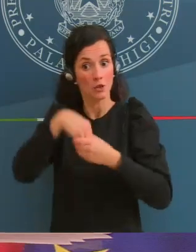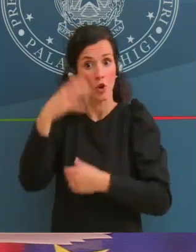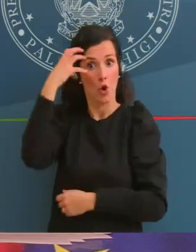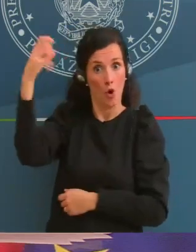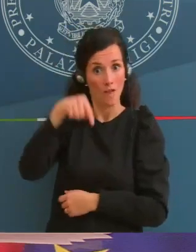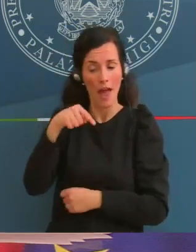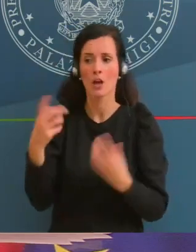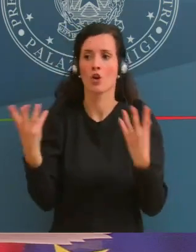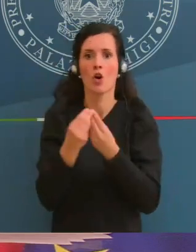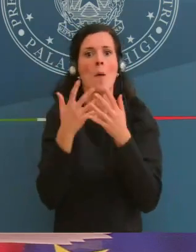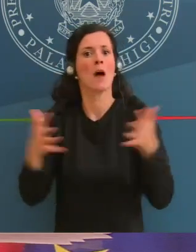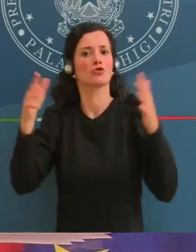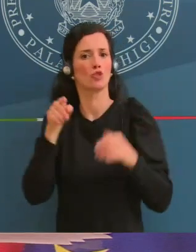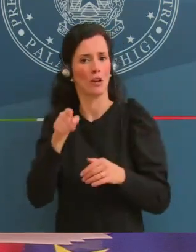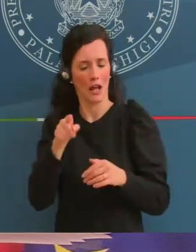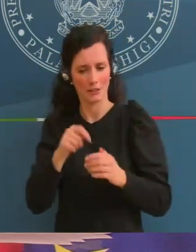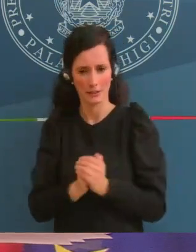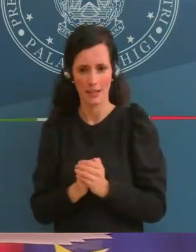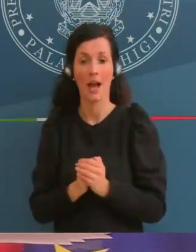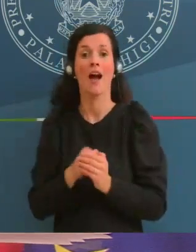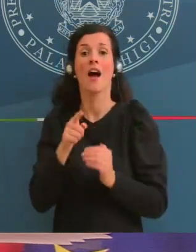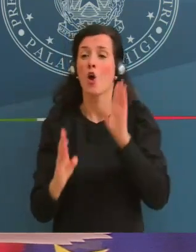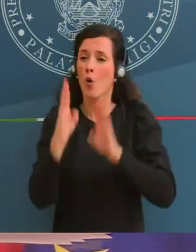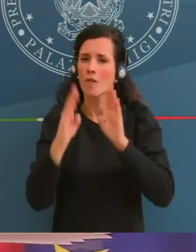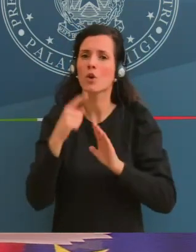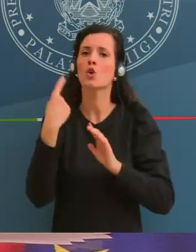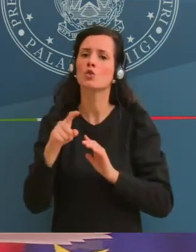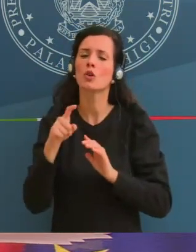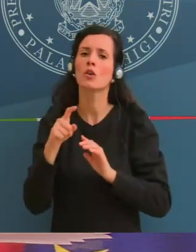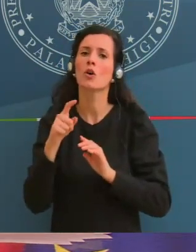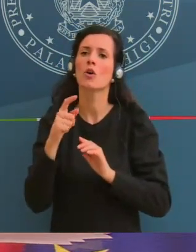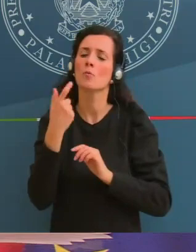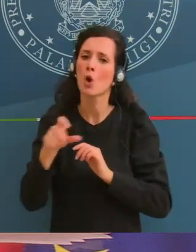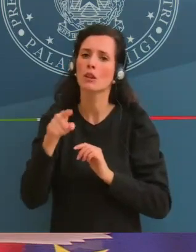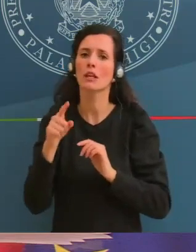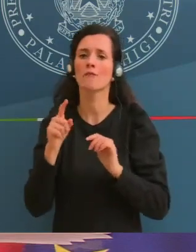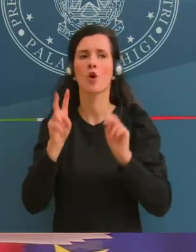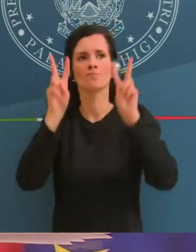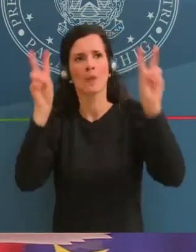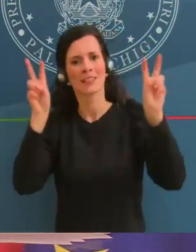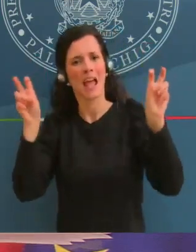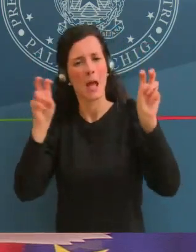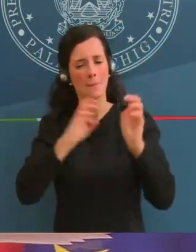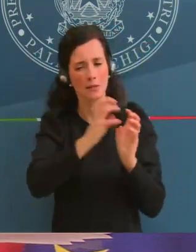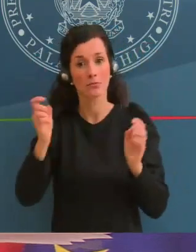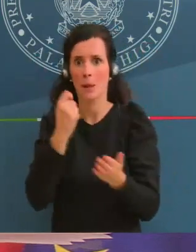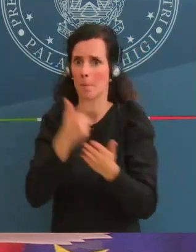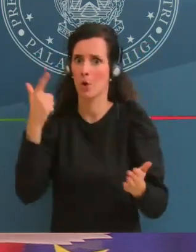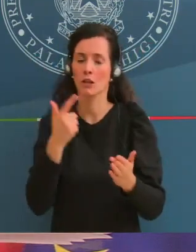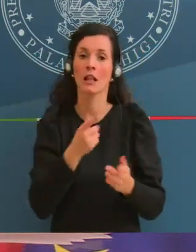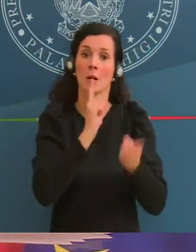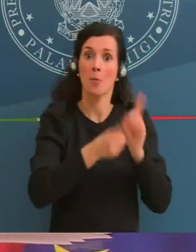politiche economiche e sociali è nato poi l'opportunità di affidare questi tavoli autorevolmente